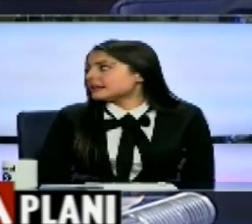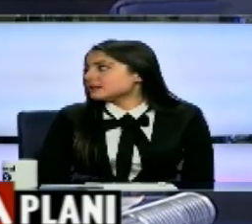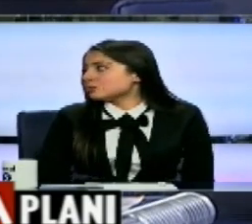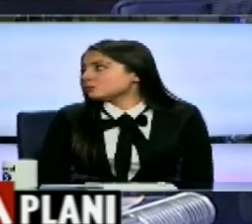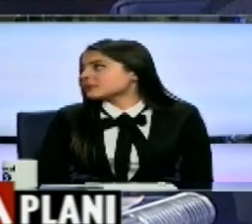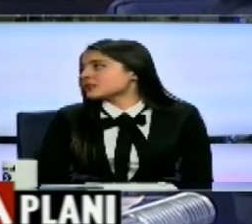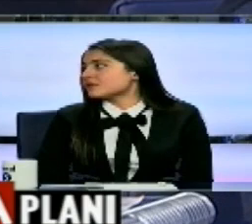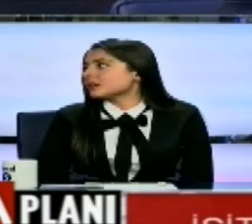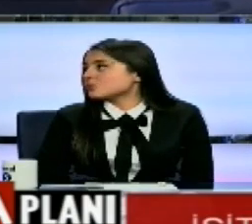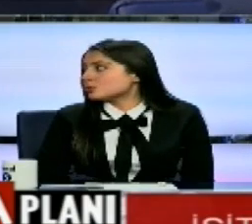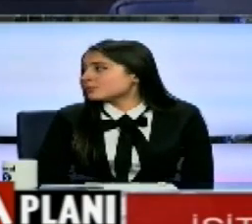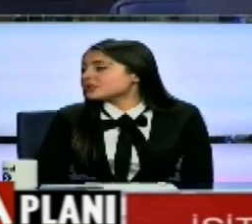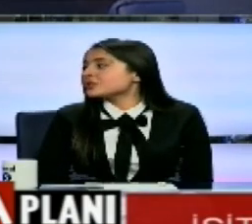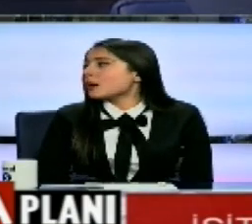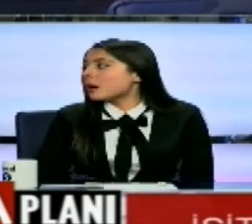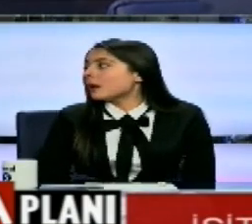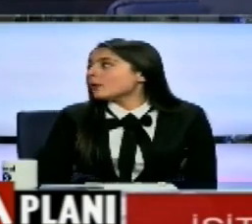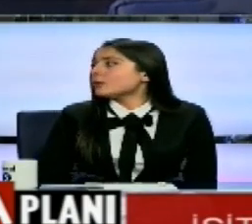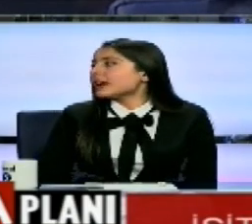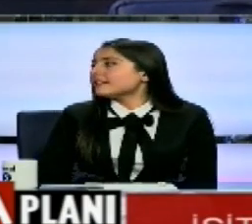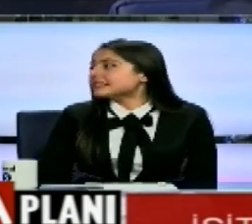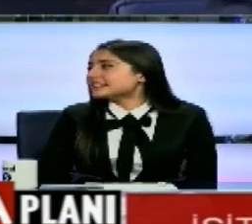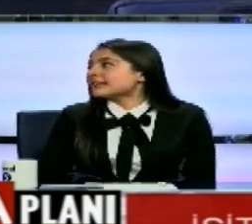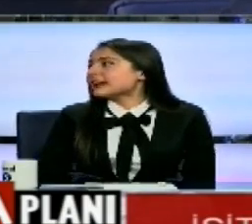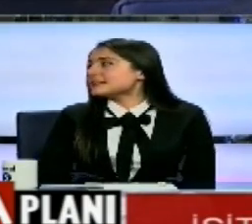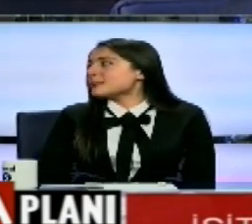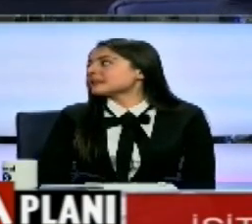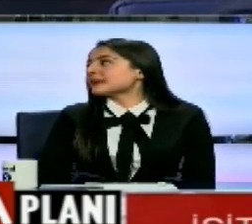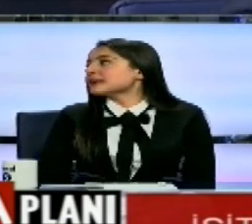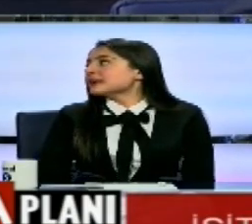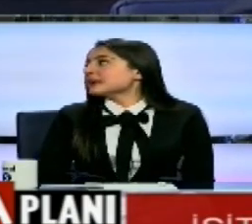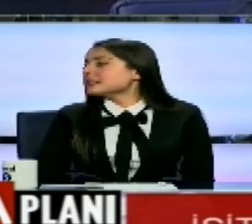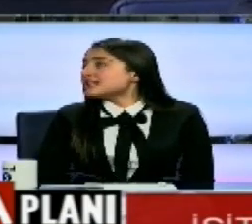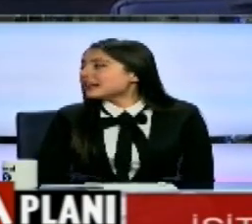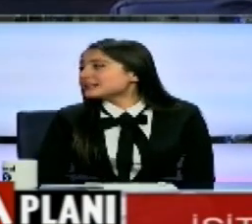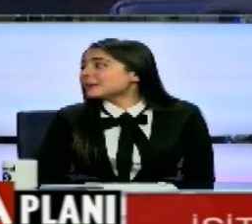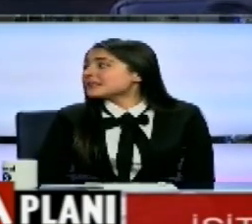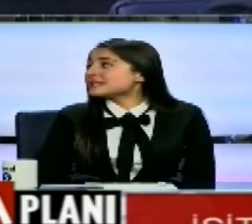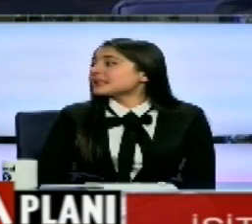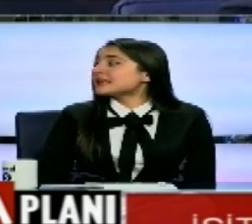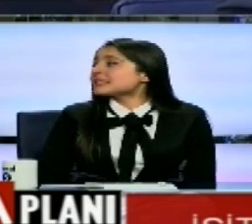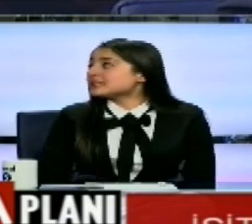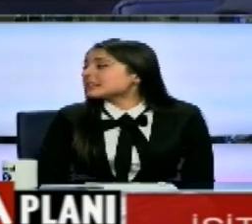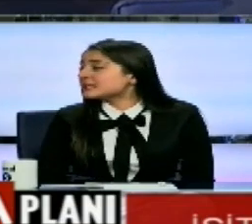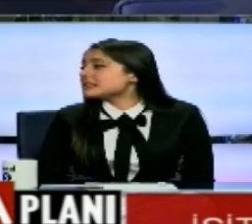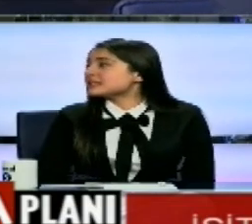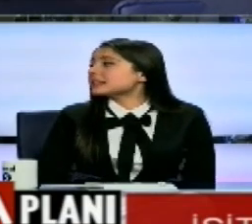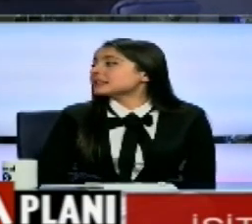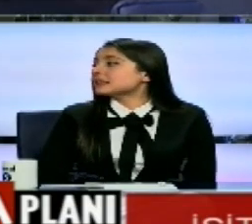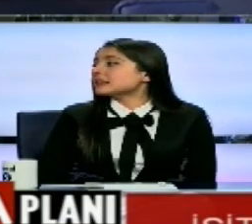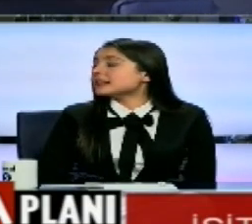dernek kurulması için, federasyon kurulması için, ama onay verirken aynı zamanda ziyaret edip en azından